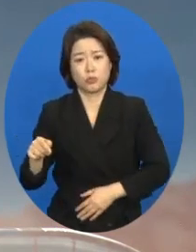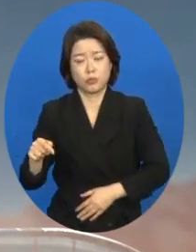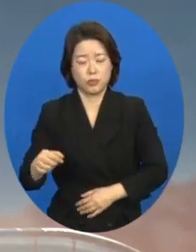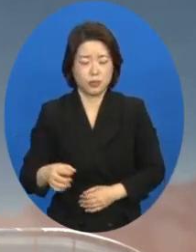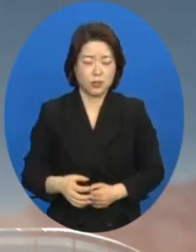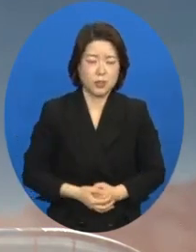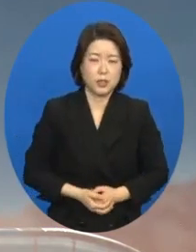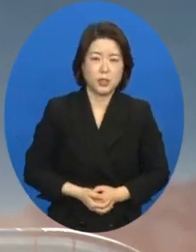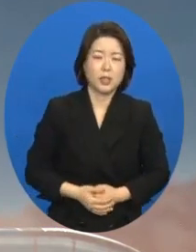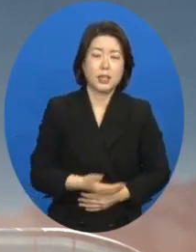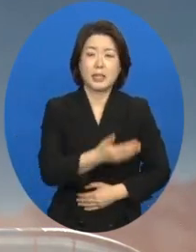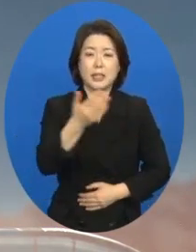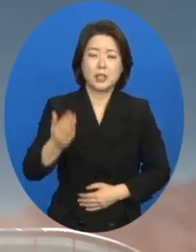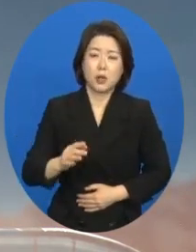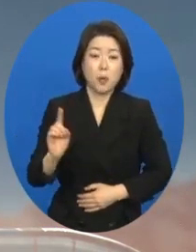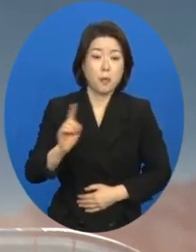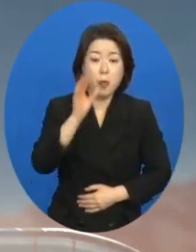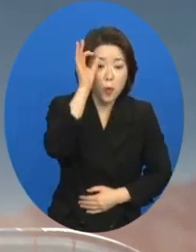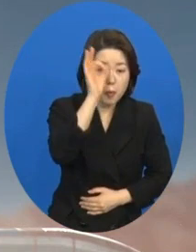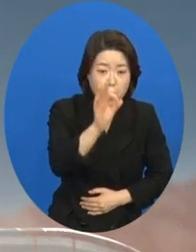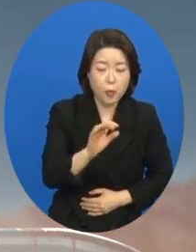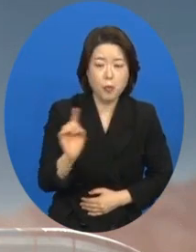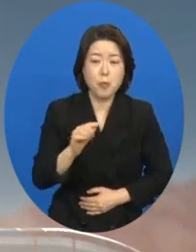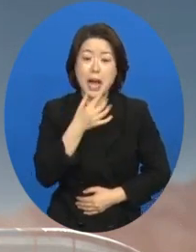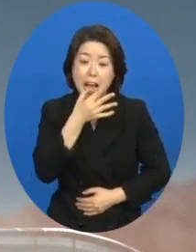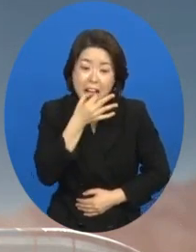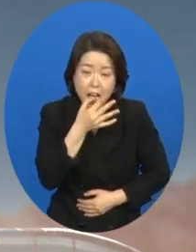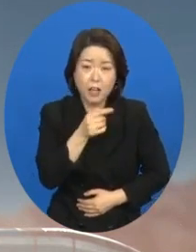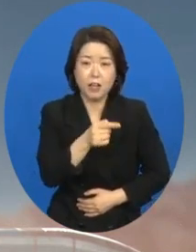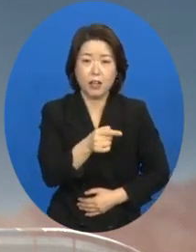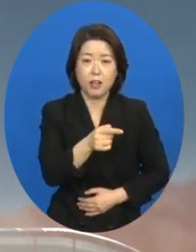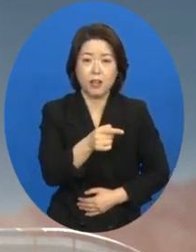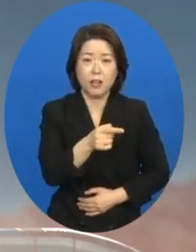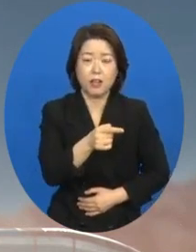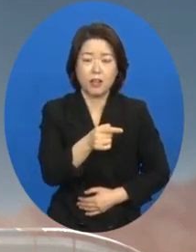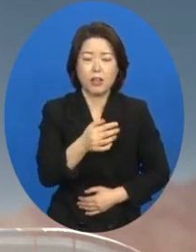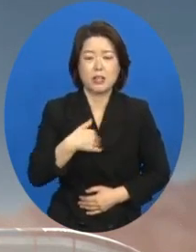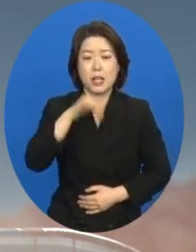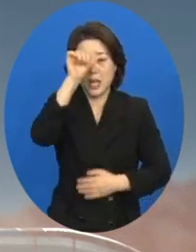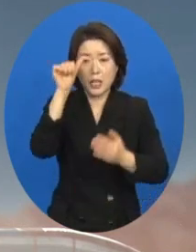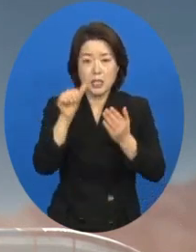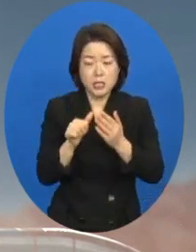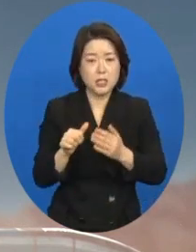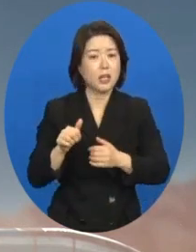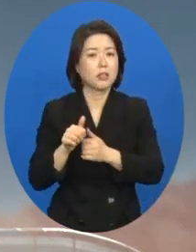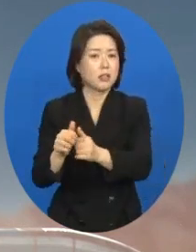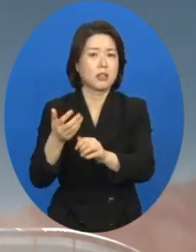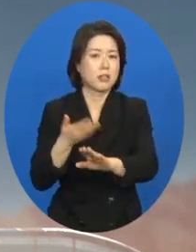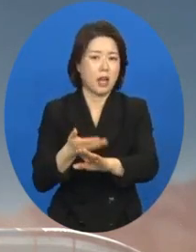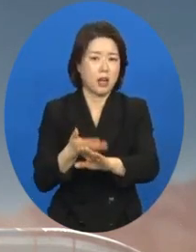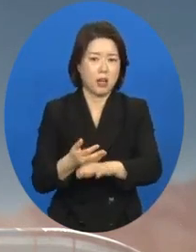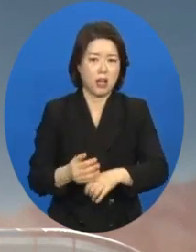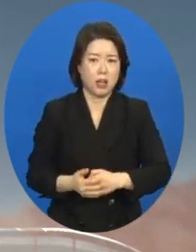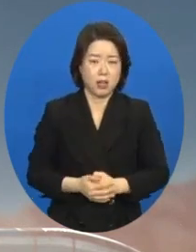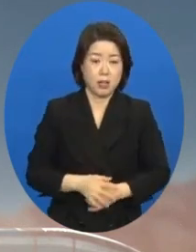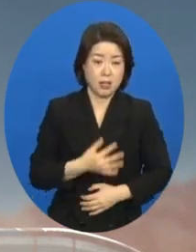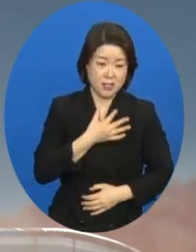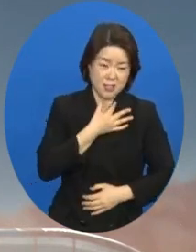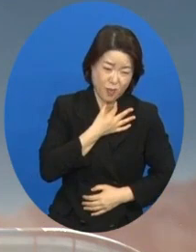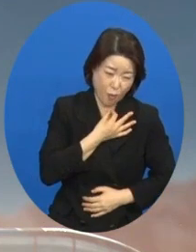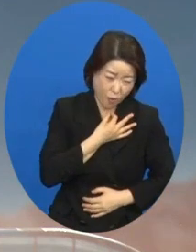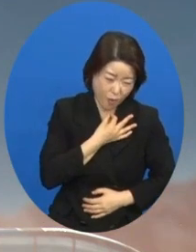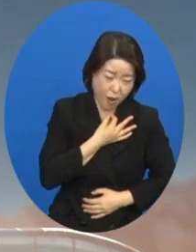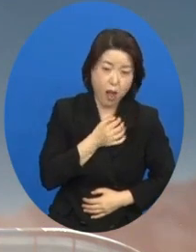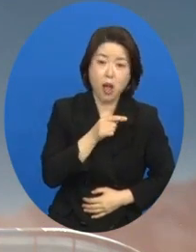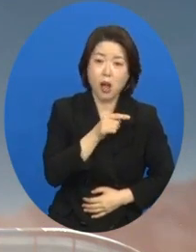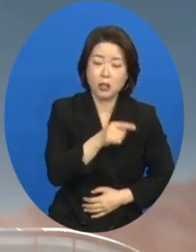여러분, 무엇을 보고 갈망하는 것이 인생을 갈라요. 갈망의 차이가 인생의 차이라고